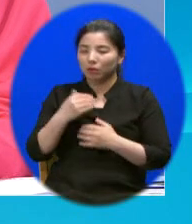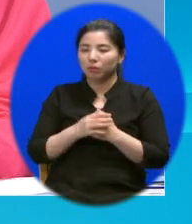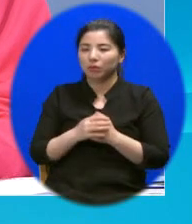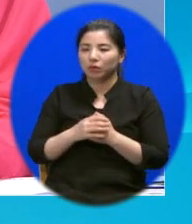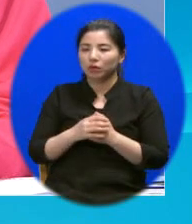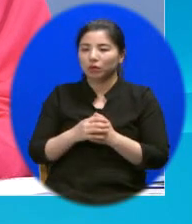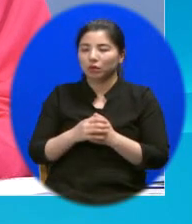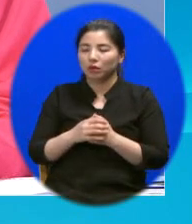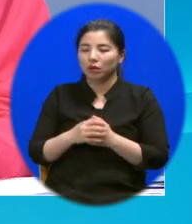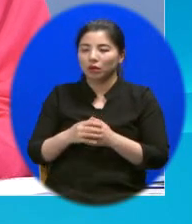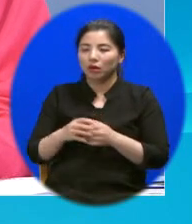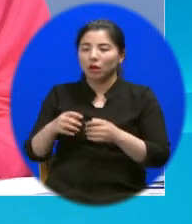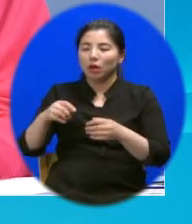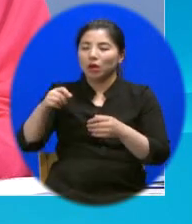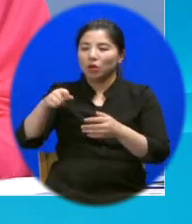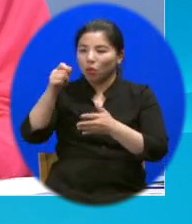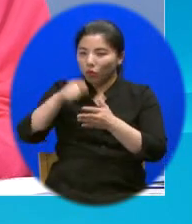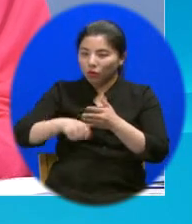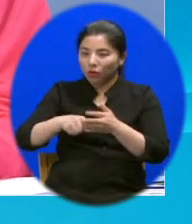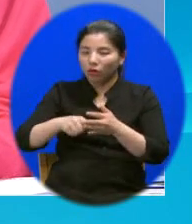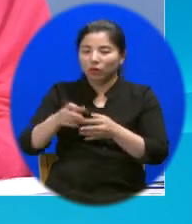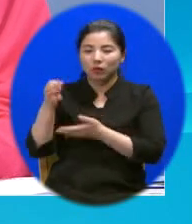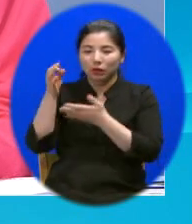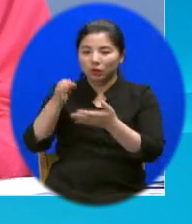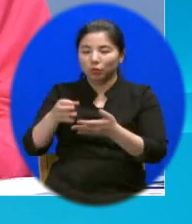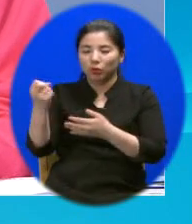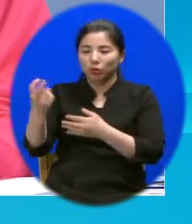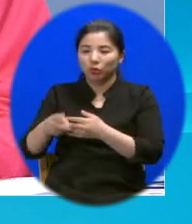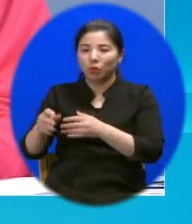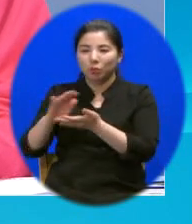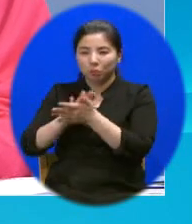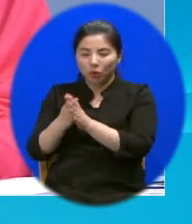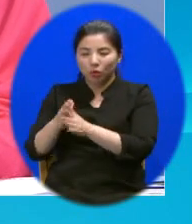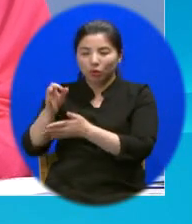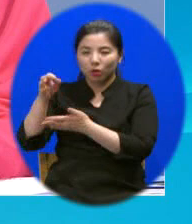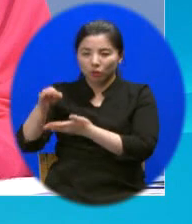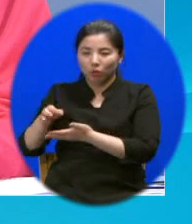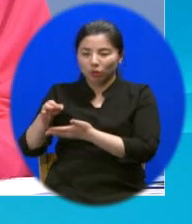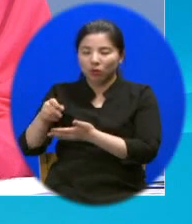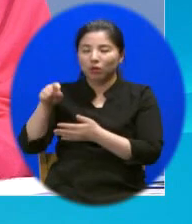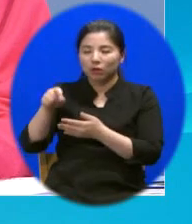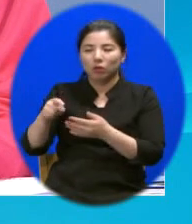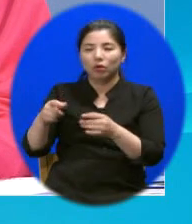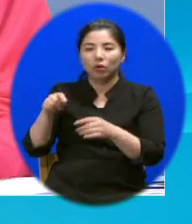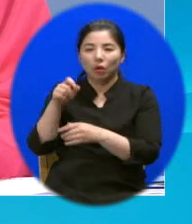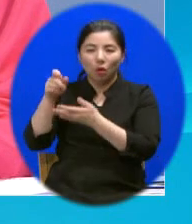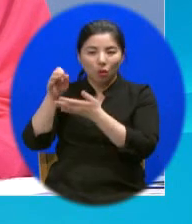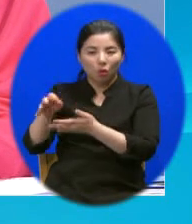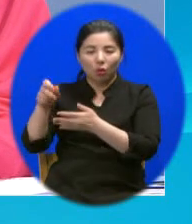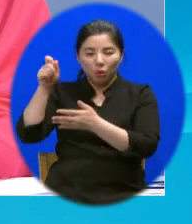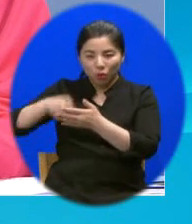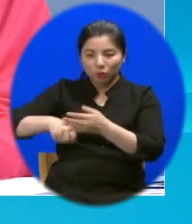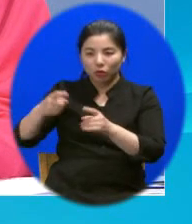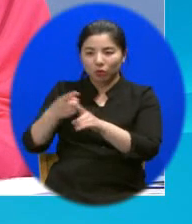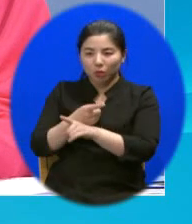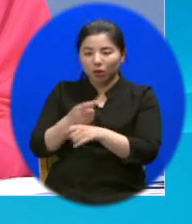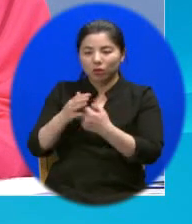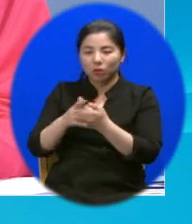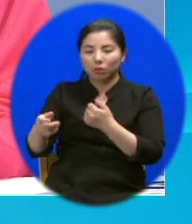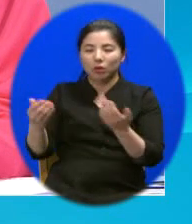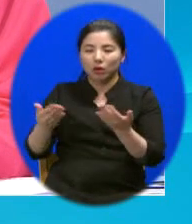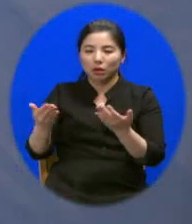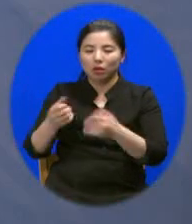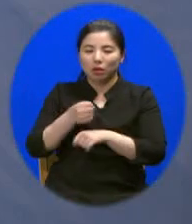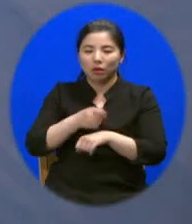변동 직불금 고정 직불금 체제를 공익형 직불금 체제로 바꾸는 데도 제가 농림 9화 파트너가 돼서 잃었다는